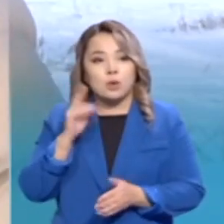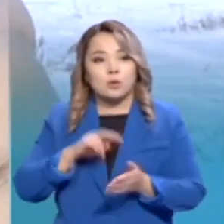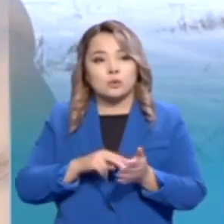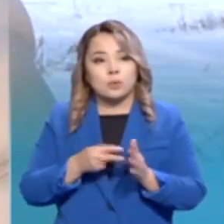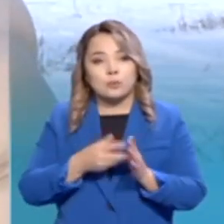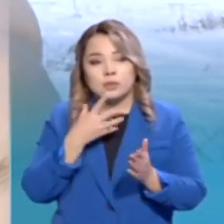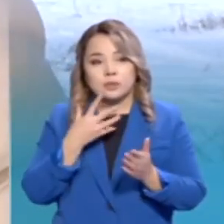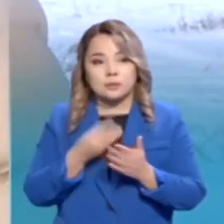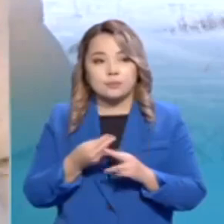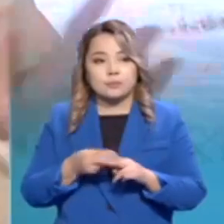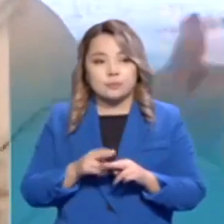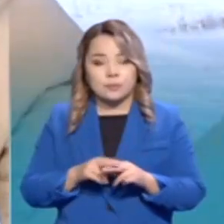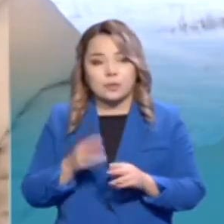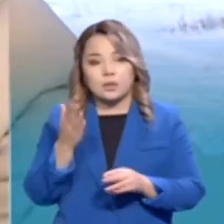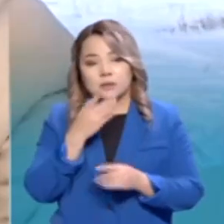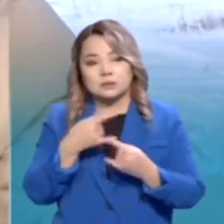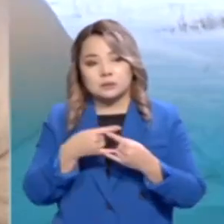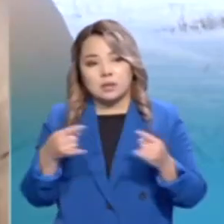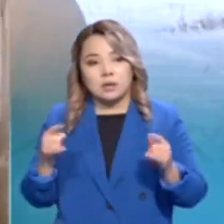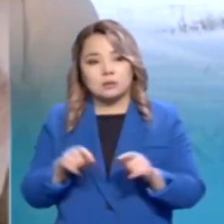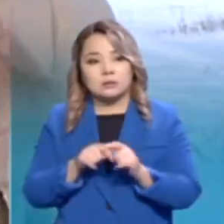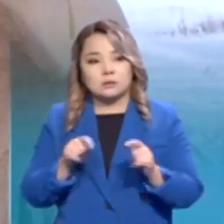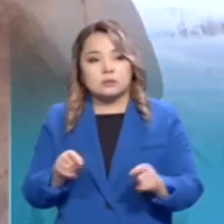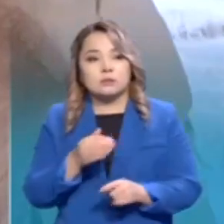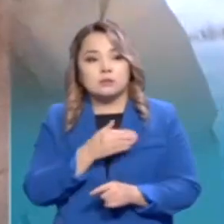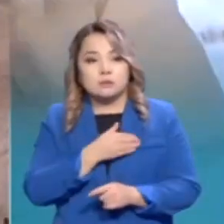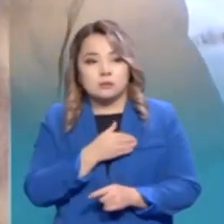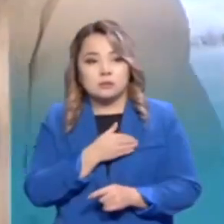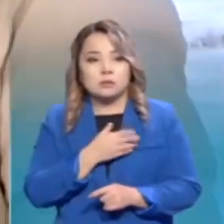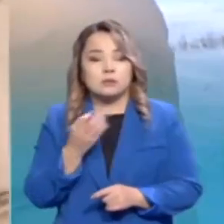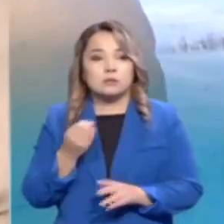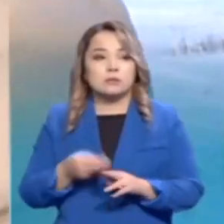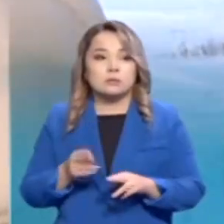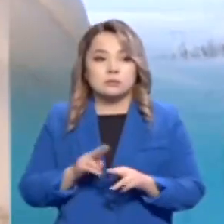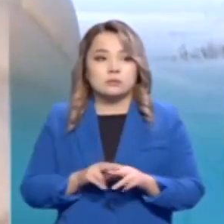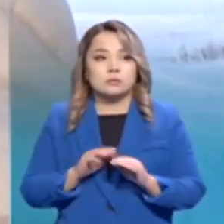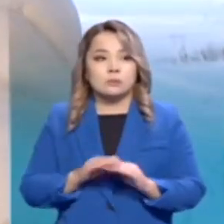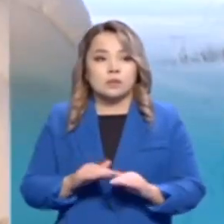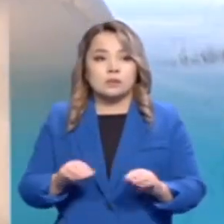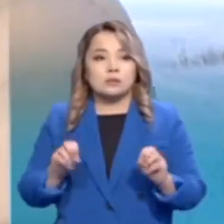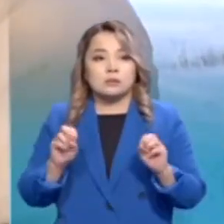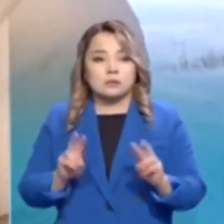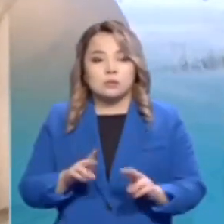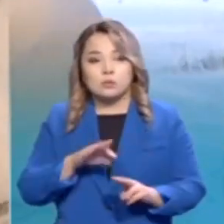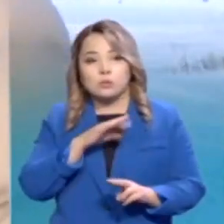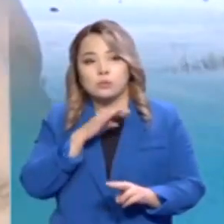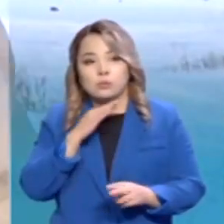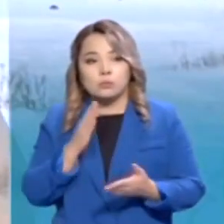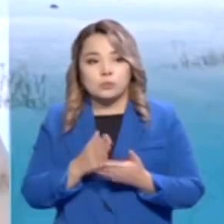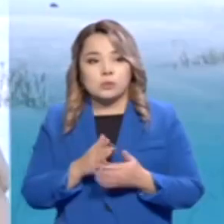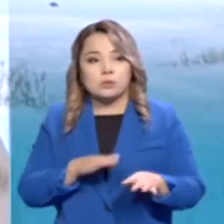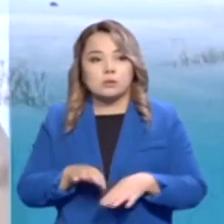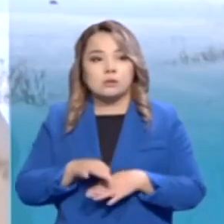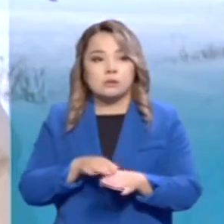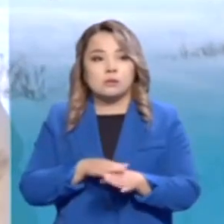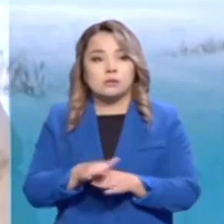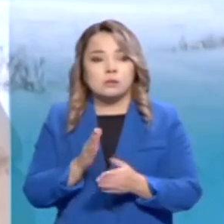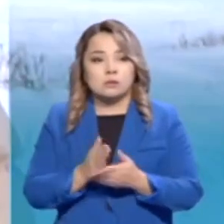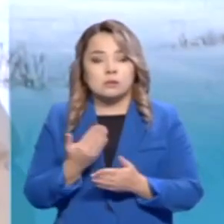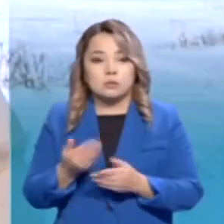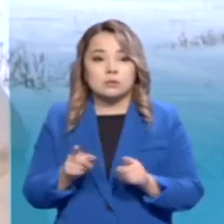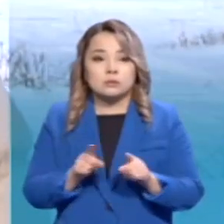жоспарда кинотеатр ашылады, жерден және де балаларға арналған көптеген шаралар болады,